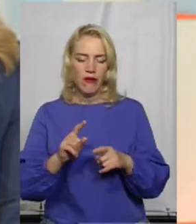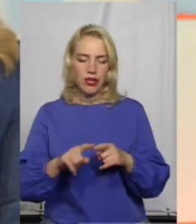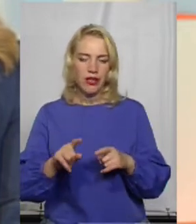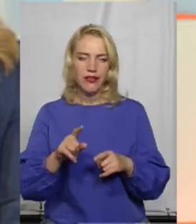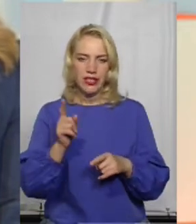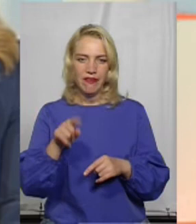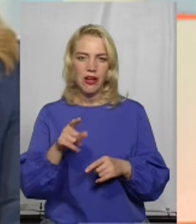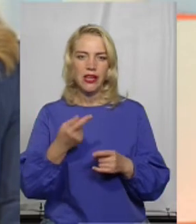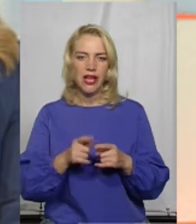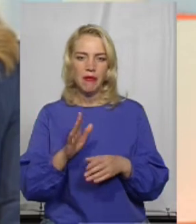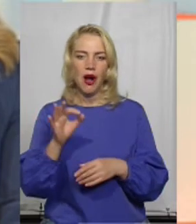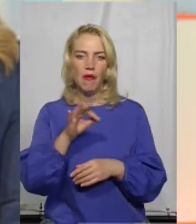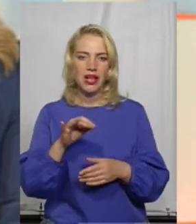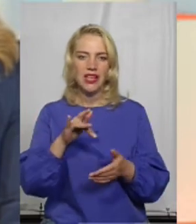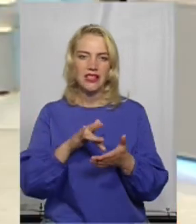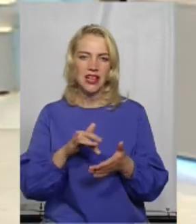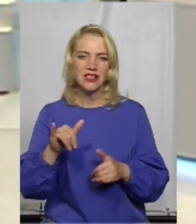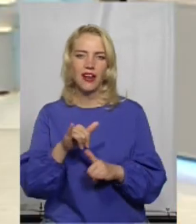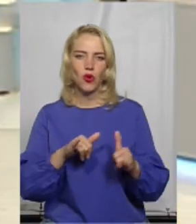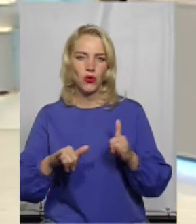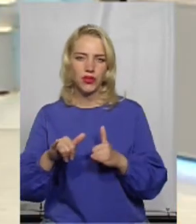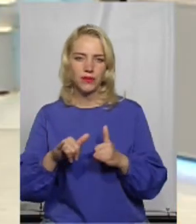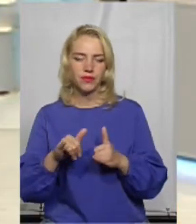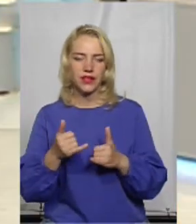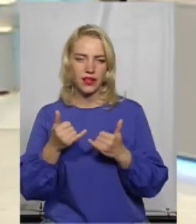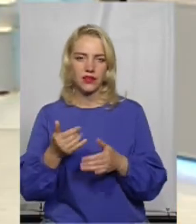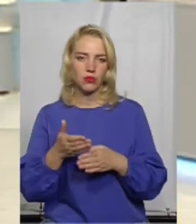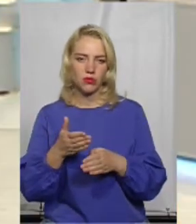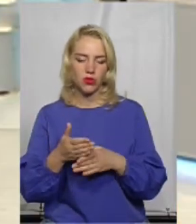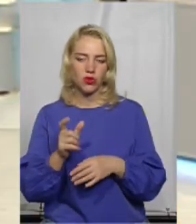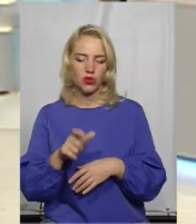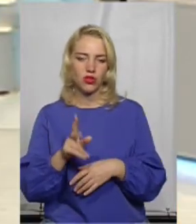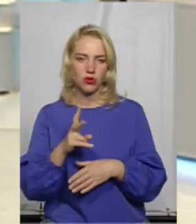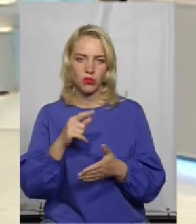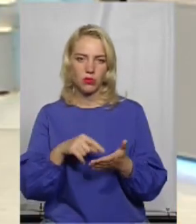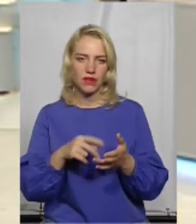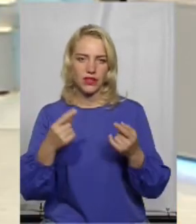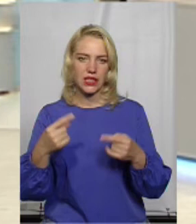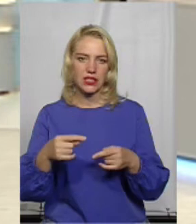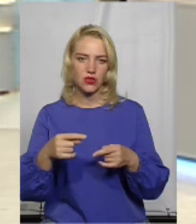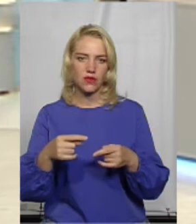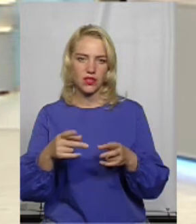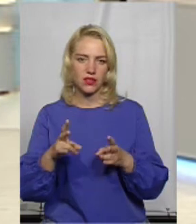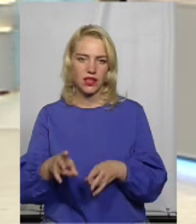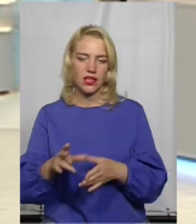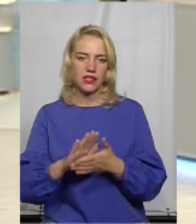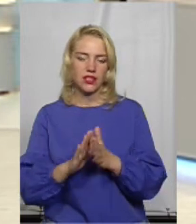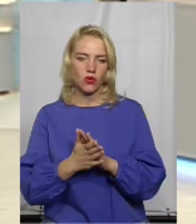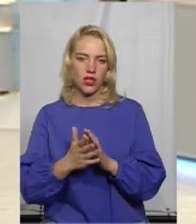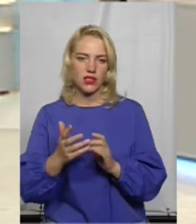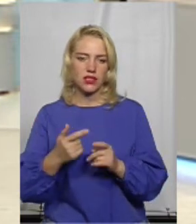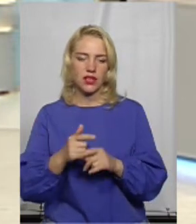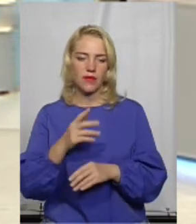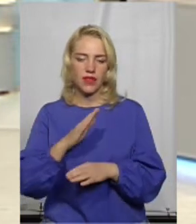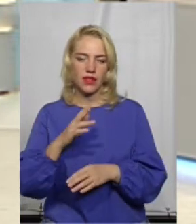всього це буде оцей обласний центр для допомоги людей, які опинились в кризовій ситуації. Не виключаю,